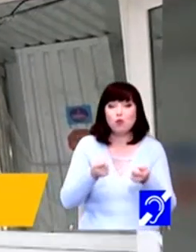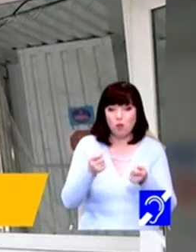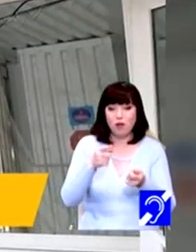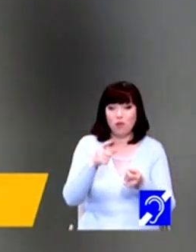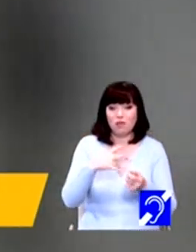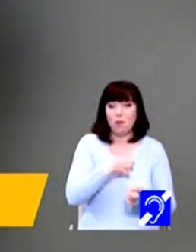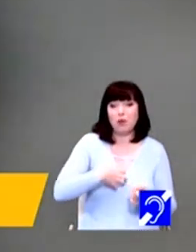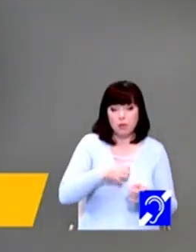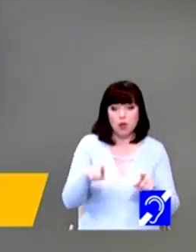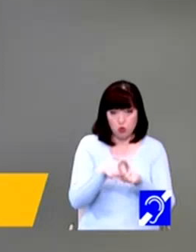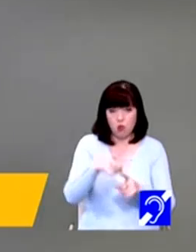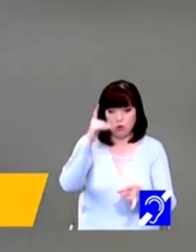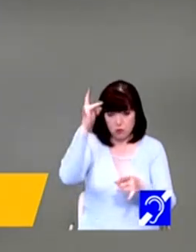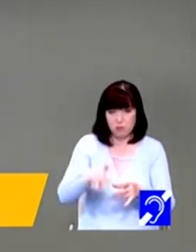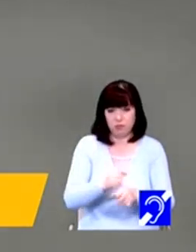un obuz.